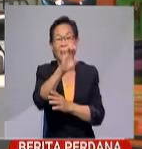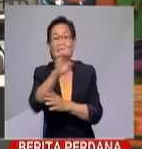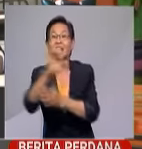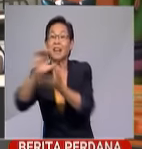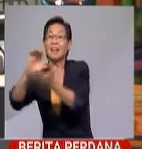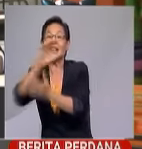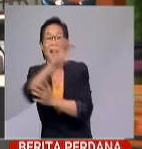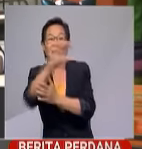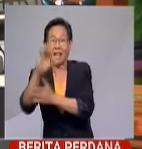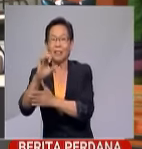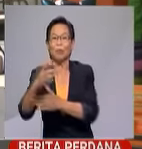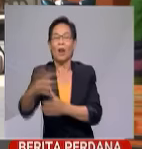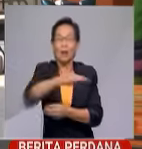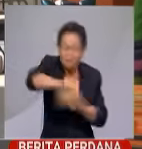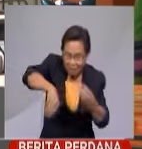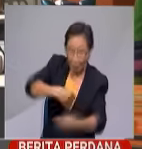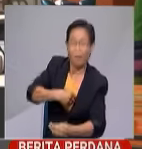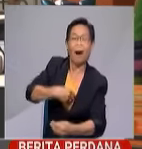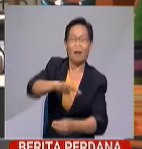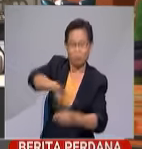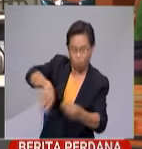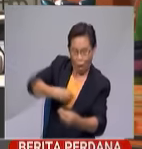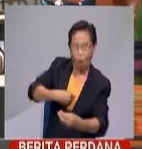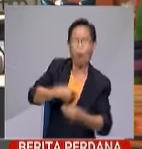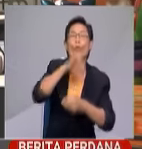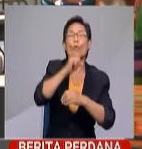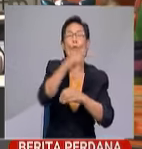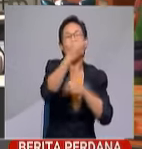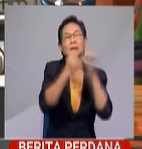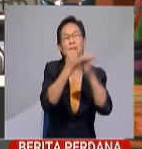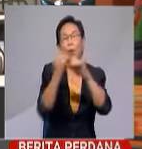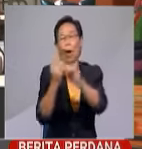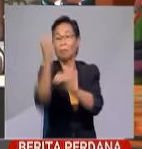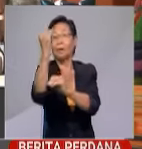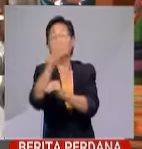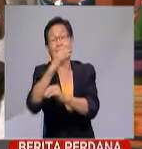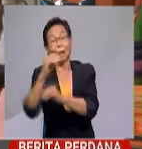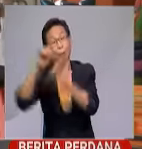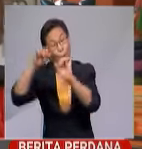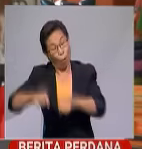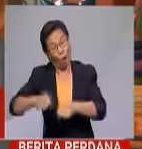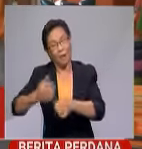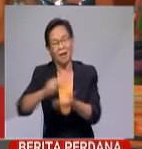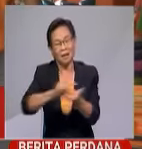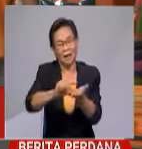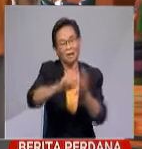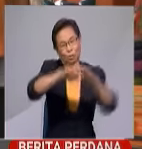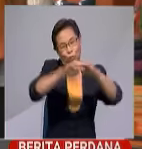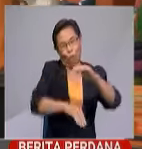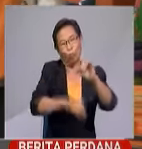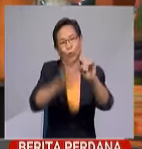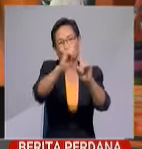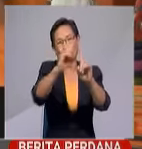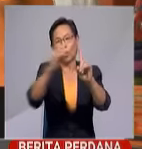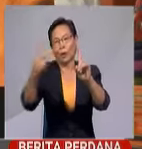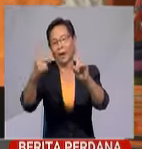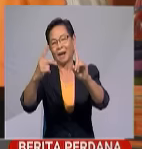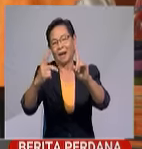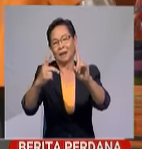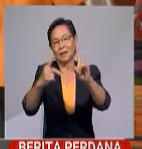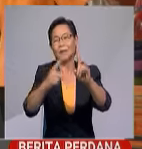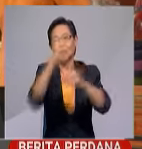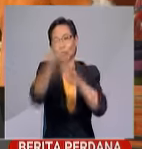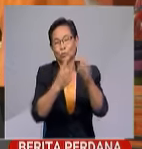e-tunai rakyat boleh ditebus bagi mereka yang berumur 18 tahun dan ke atas. selain berpendapatan kurang dari